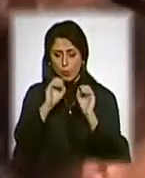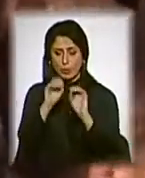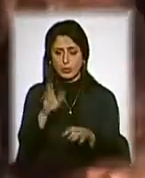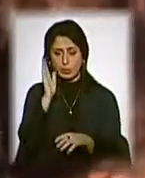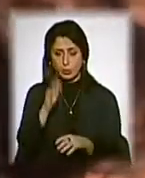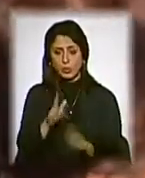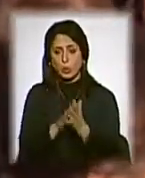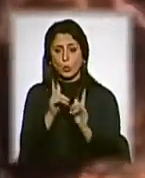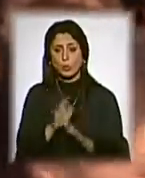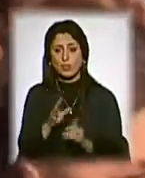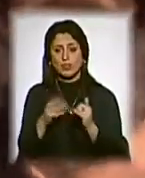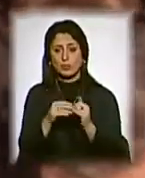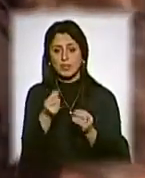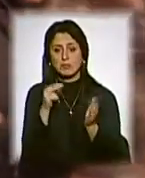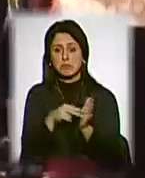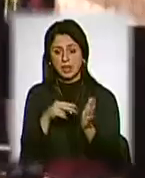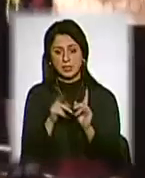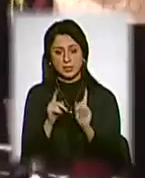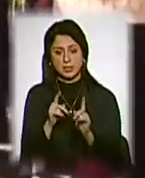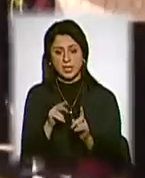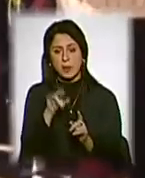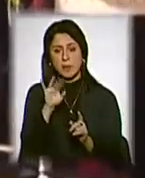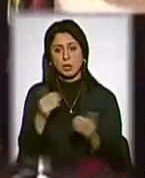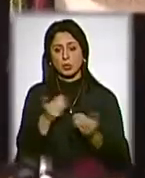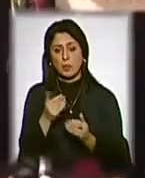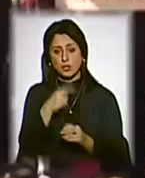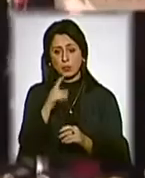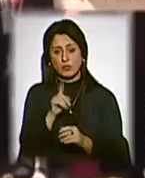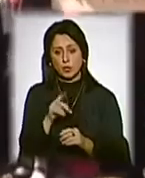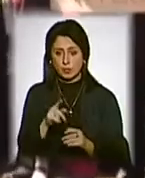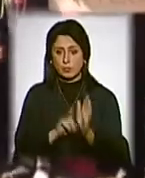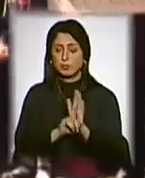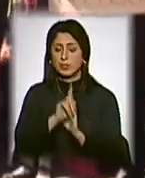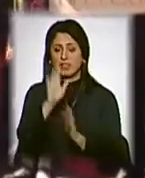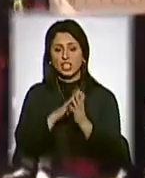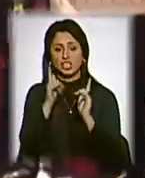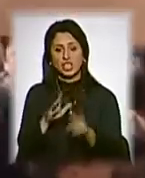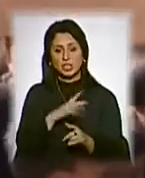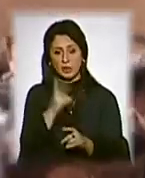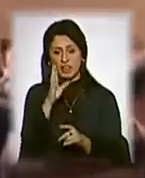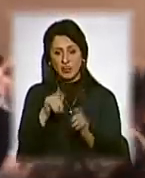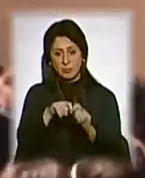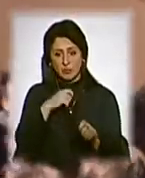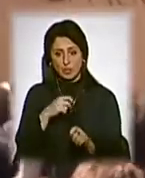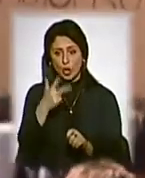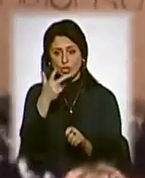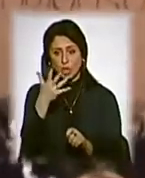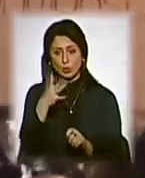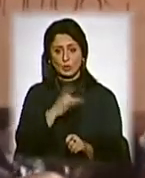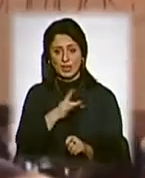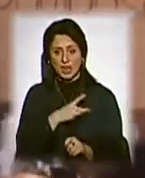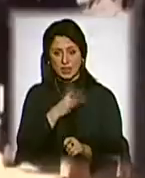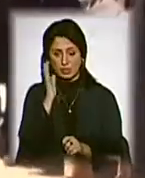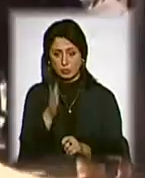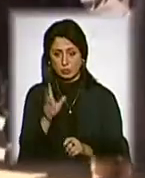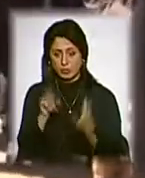თუმცა უთანხმოებას მიწის ფასი იწვევს. ლაითურის მაცხოვრებლები ამტკიცებენ, რომ თავდაპირველად შეთანხმება კვადრატულ მეტრში 95 თეთრის